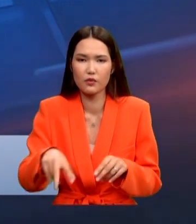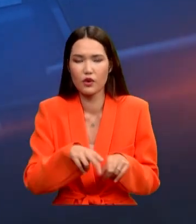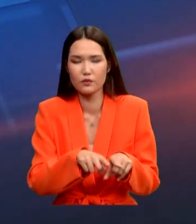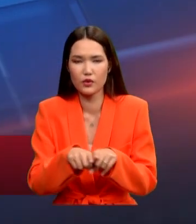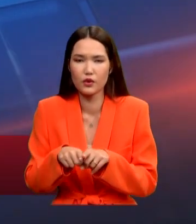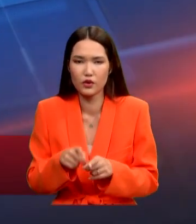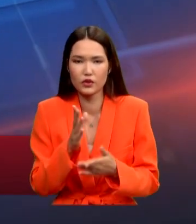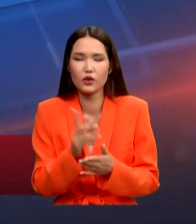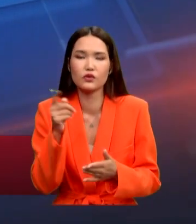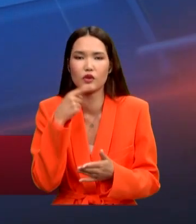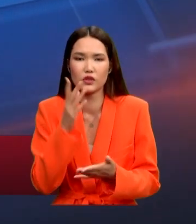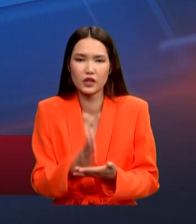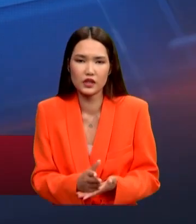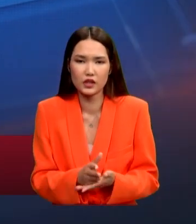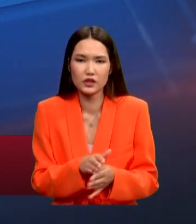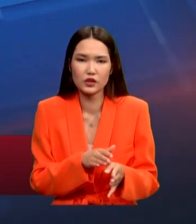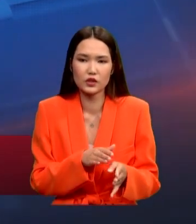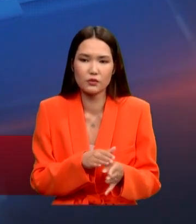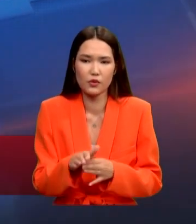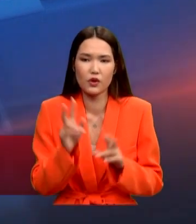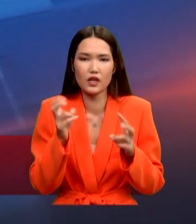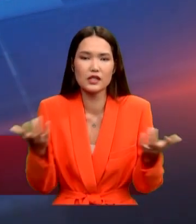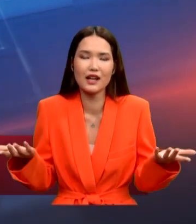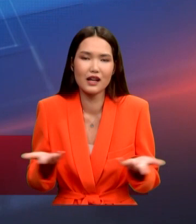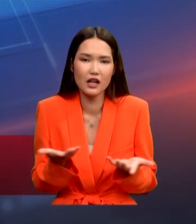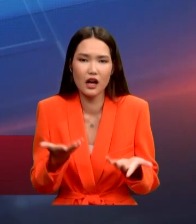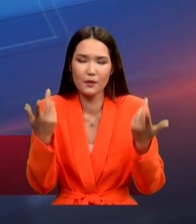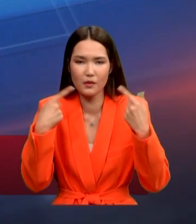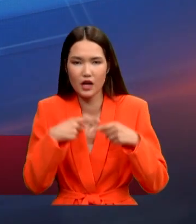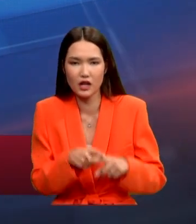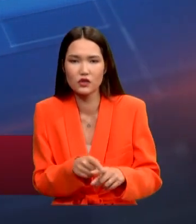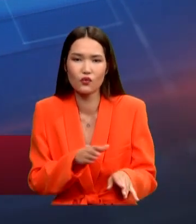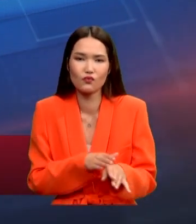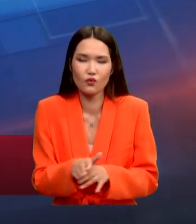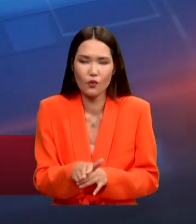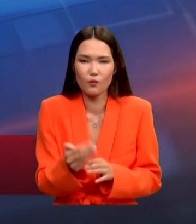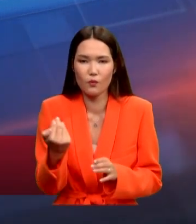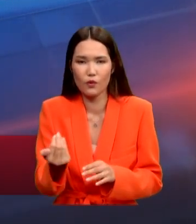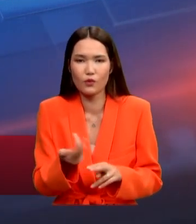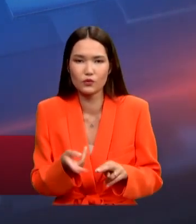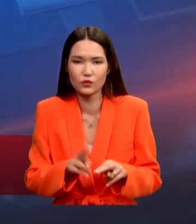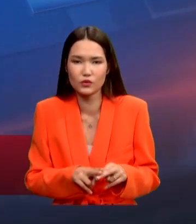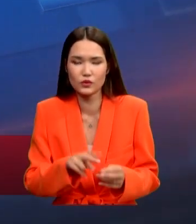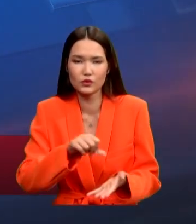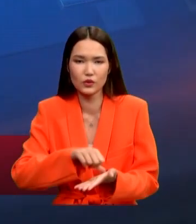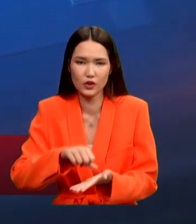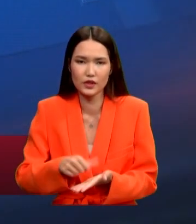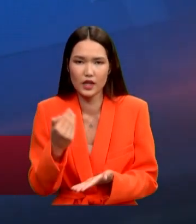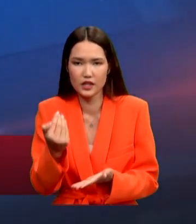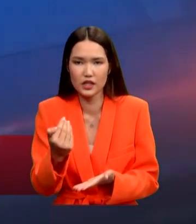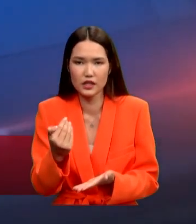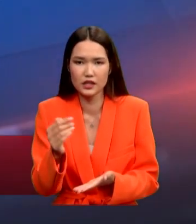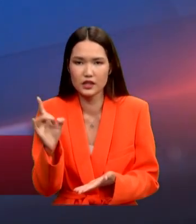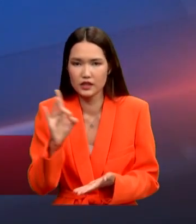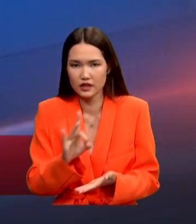застройщиком договориться на, именно на ту тему, какие системы оконные должны стоять. Хотя, как правило, все заказывают же